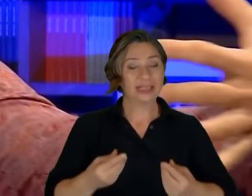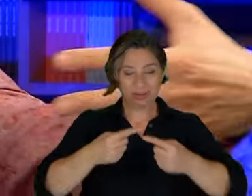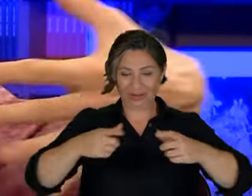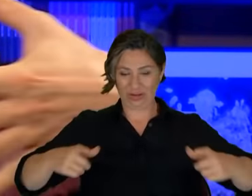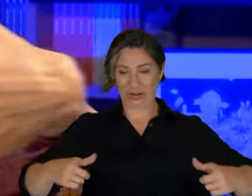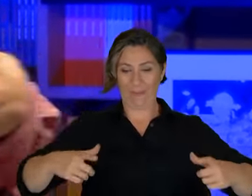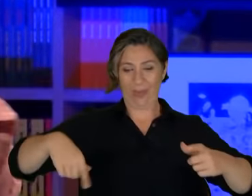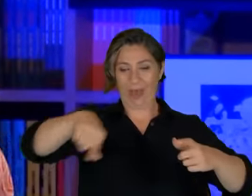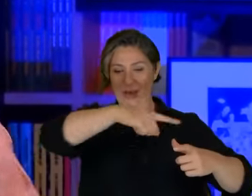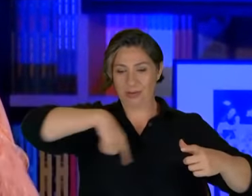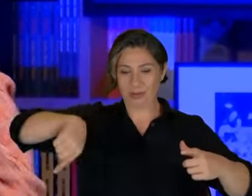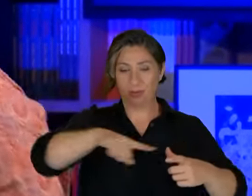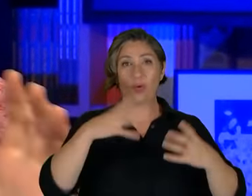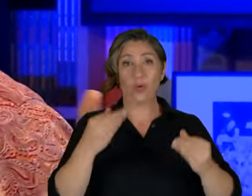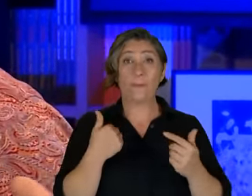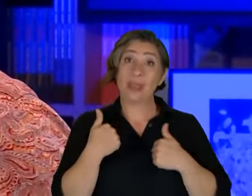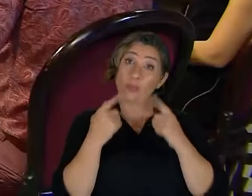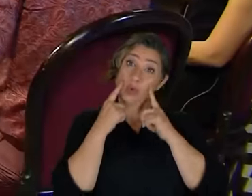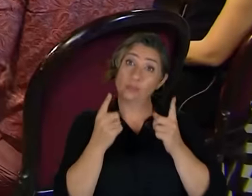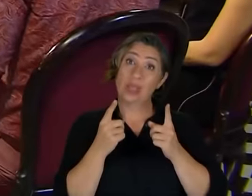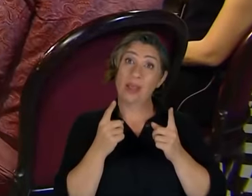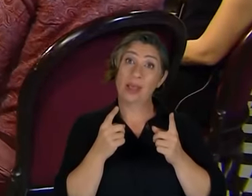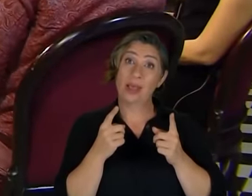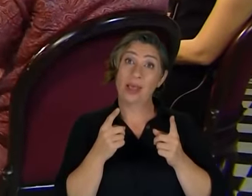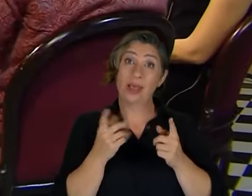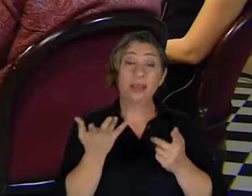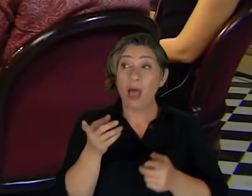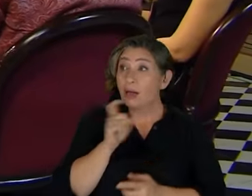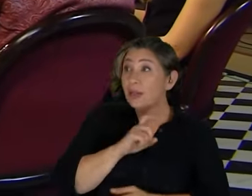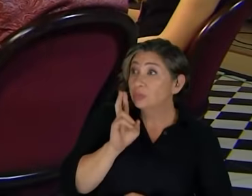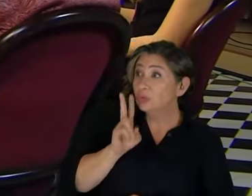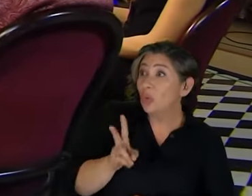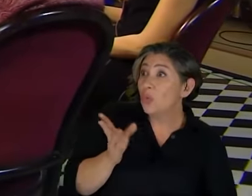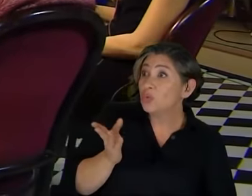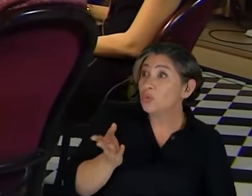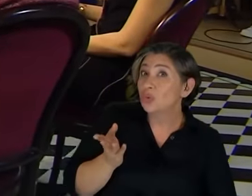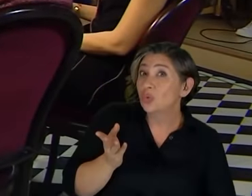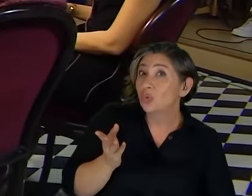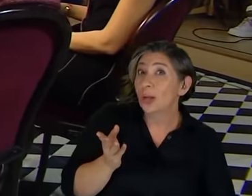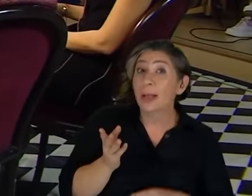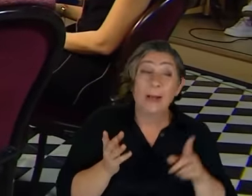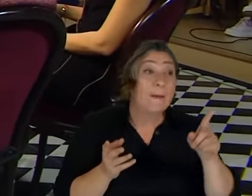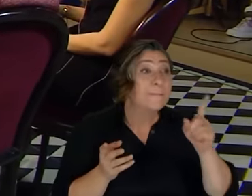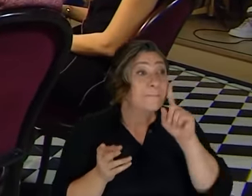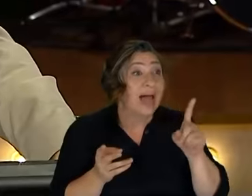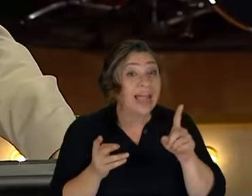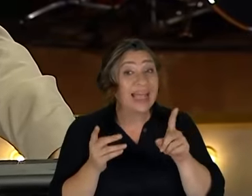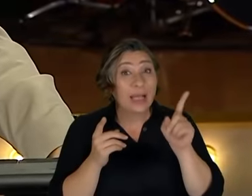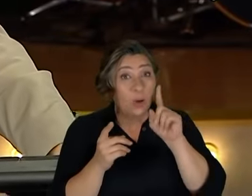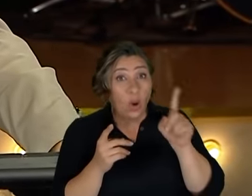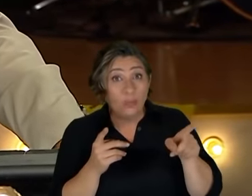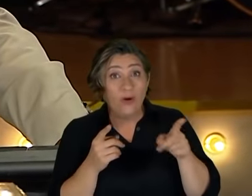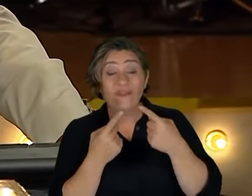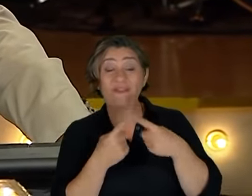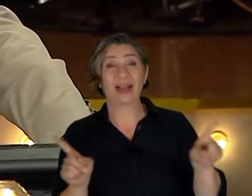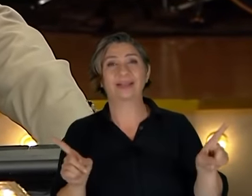çember oluşuyor böyle bir benim gözümde. Bak. Ne hatamızı işte gördü bir dakika, seyirci bir dakika, olarak. Bak nesil farkını sana